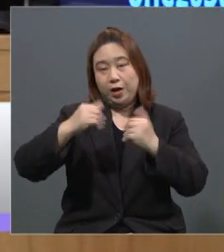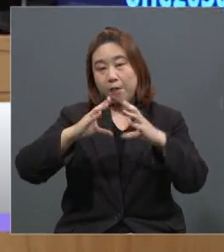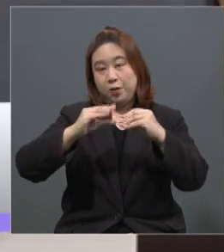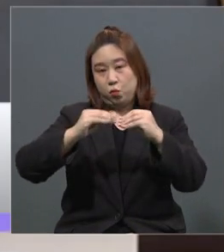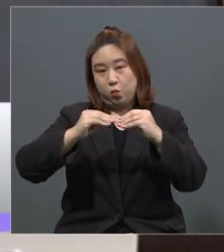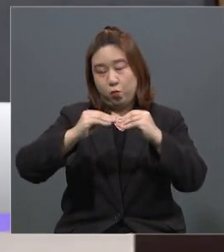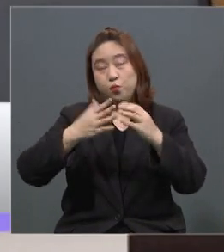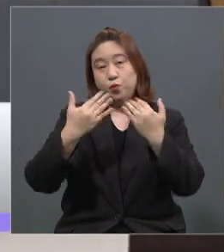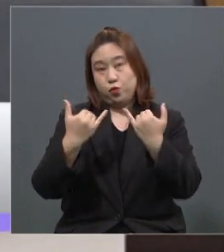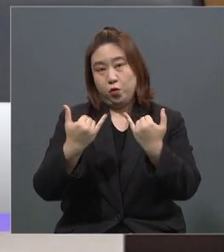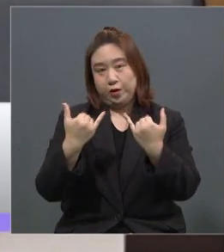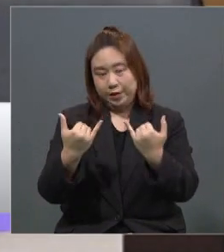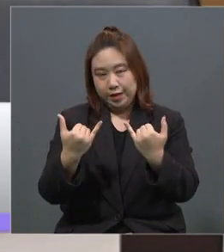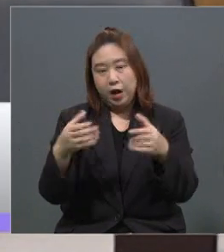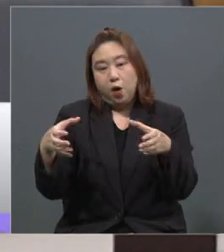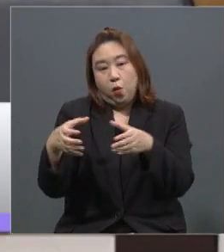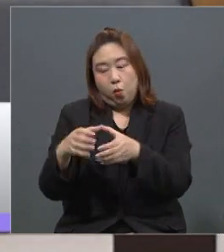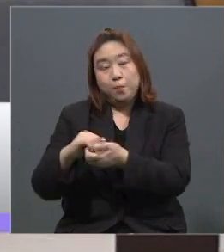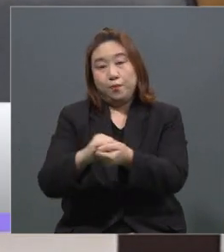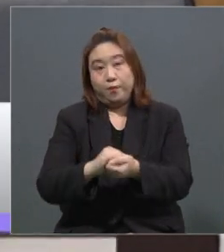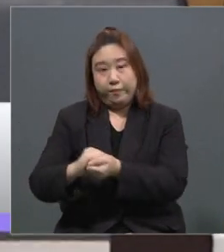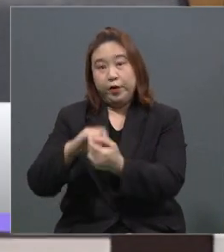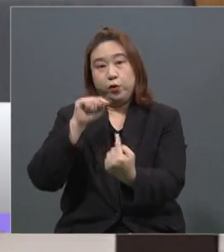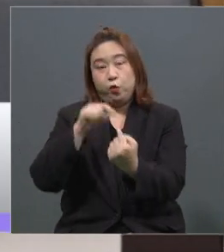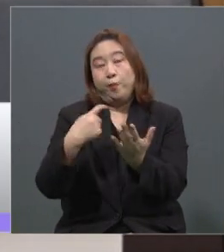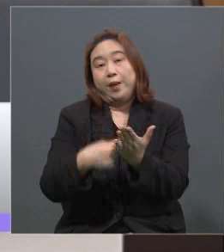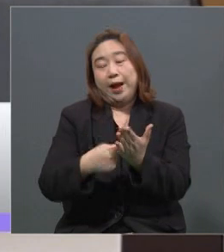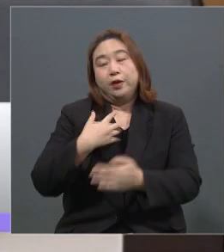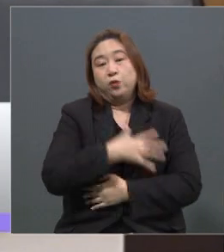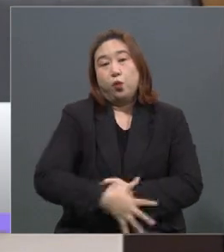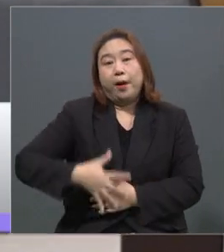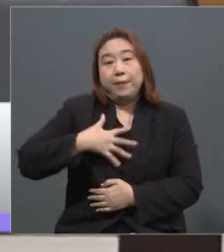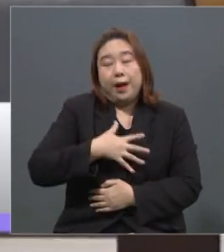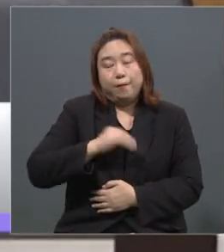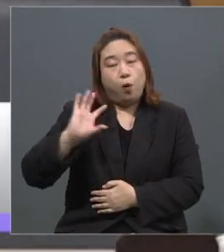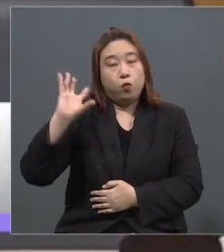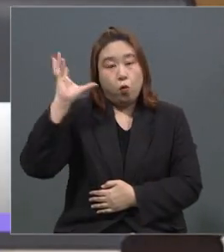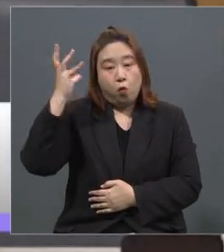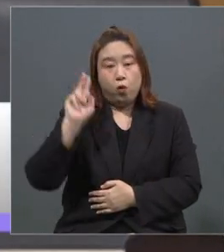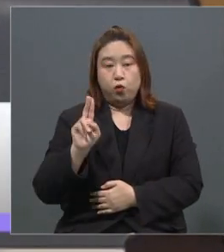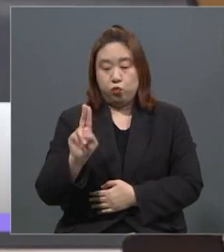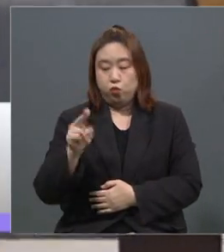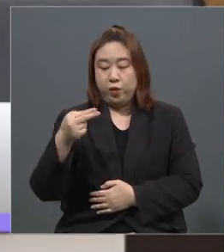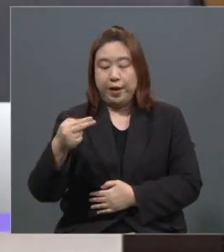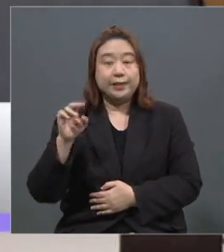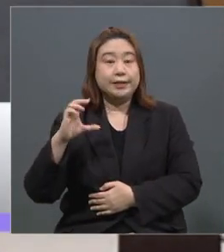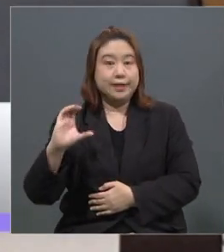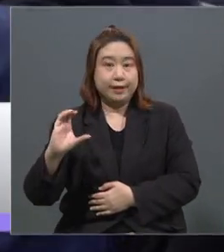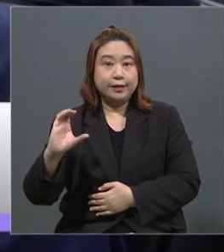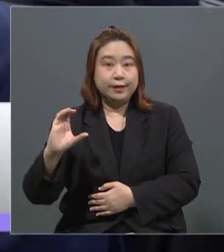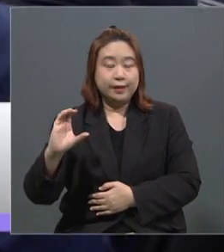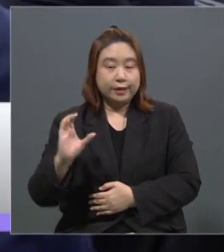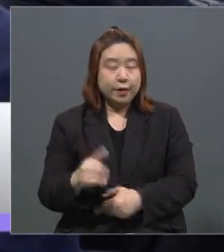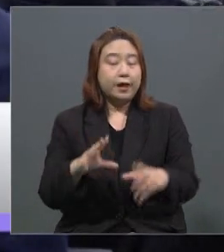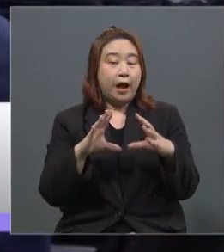ครั้งที่ 5ของกลุ่มพันธมิตรด้านหลักประกันสุขภาพถ้วนหน้าและสุขภาพทั่วโลก uhcครับในห้วงของการประชุม